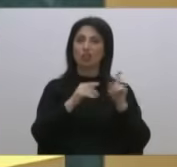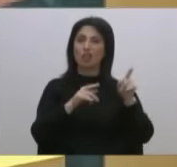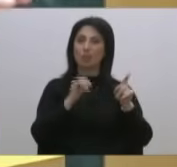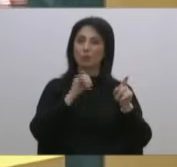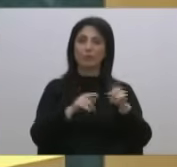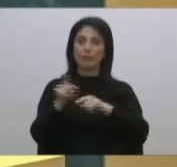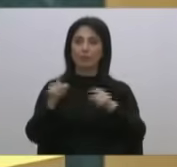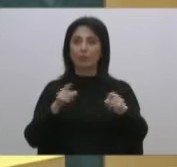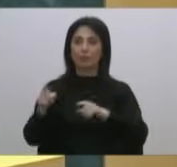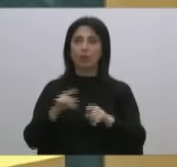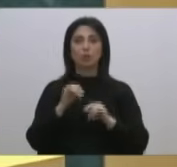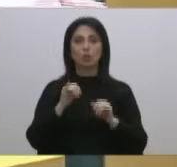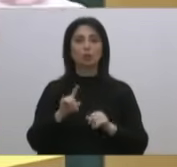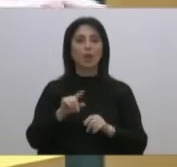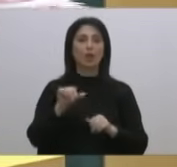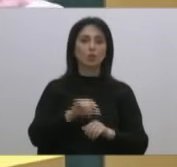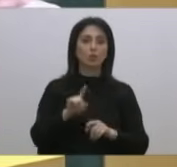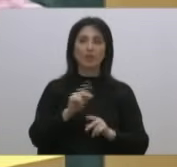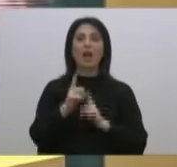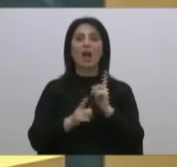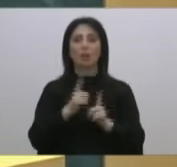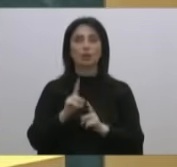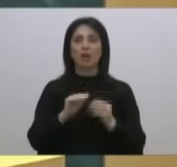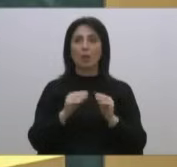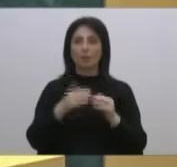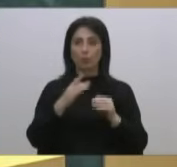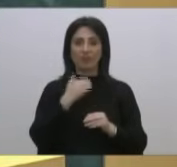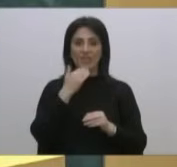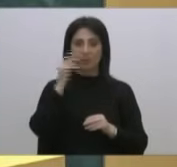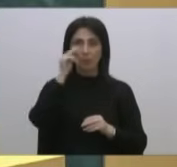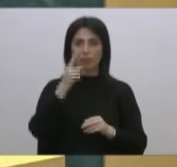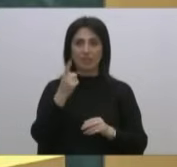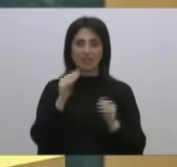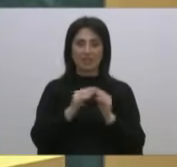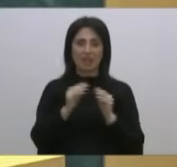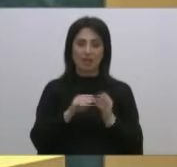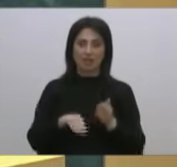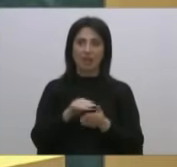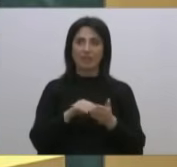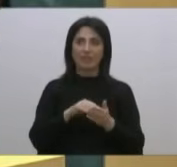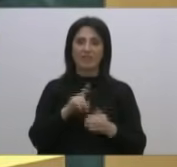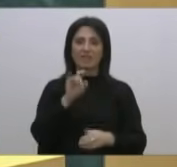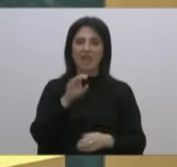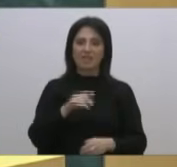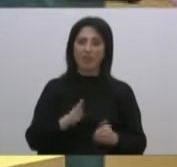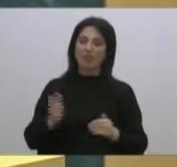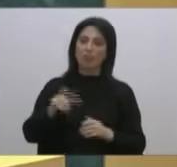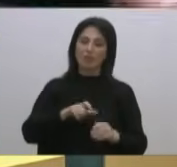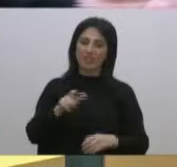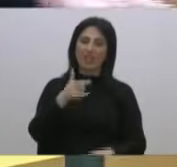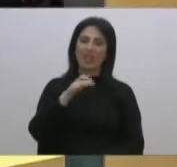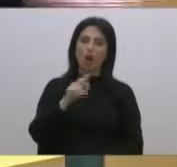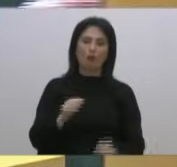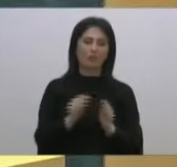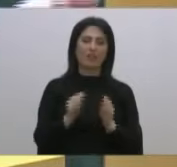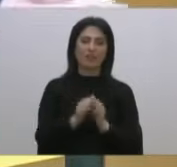era și în daiz, racați, rat, cum dat sudia, tu racați era și în damar, cam o sorde, era problema, upe, ze piratui sau le, erti da, igues, zarzma, șemolitic, za,